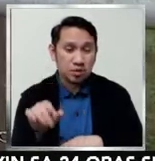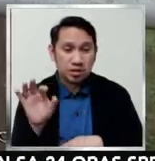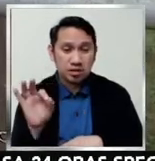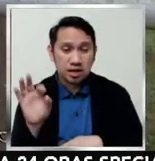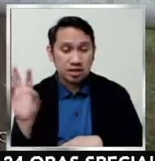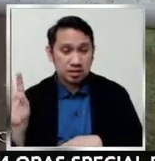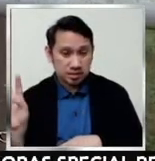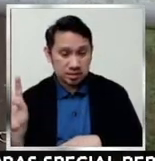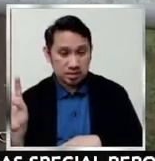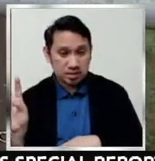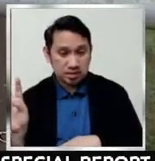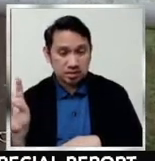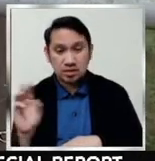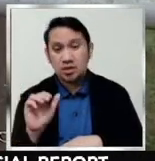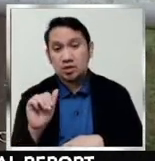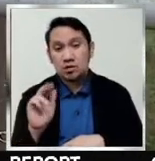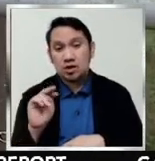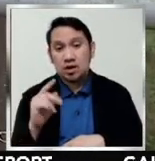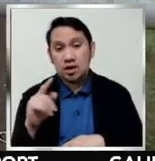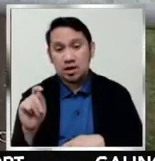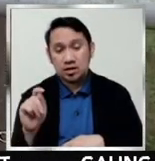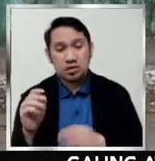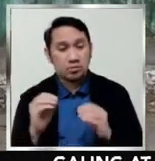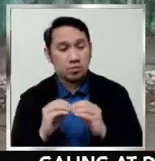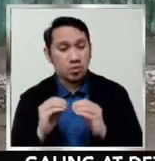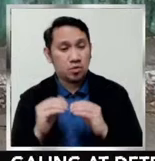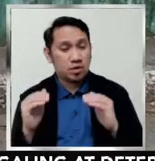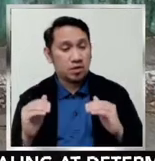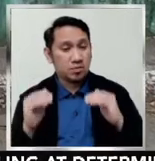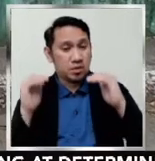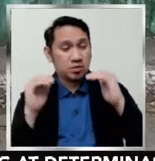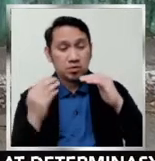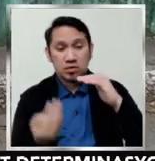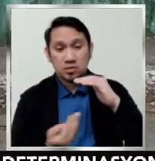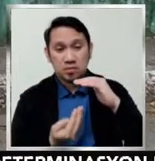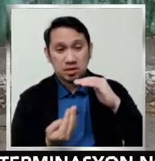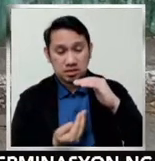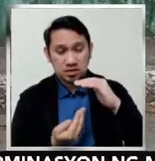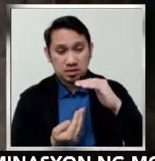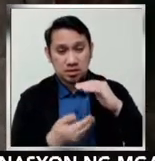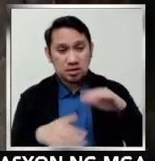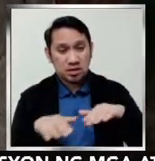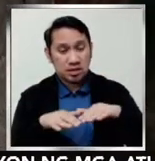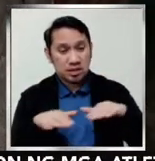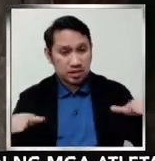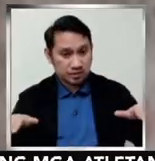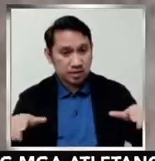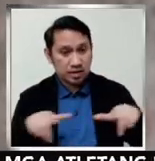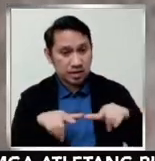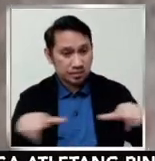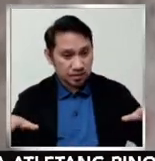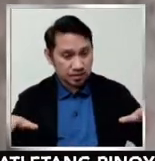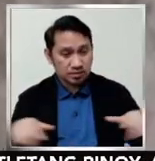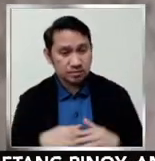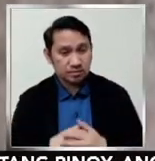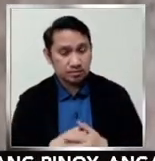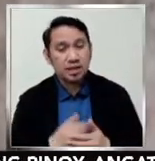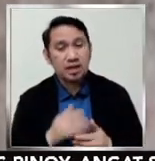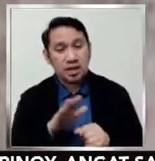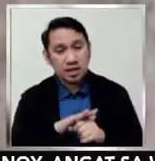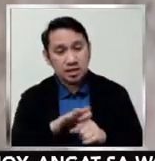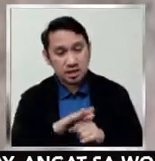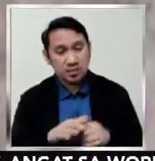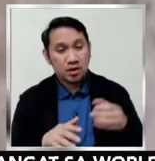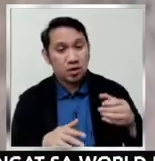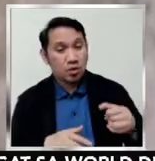Dam. Kaunting mas mataas sa minimum operating level nito na 180 meters. Sapat para i-hold muna ang